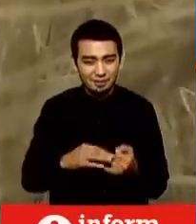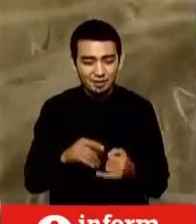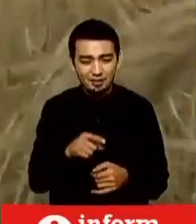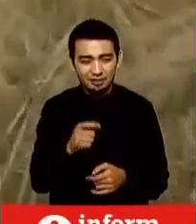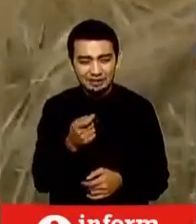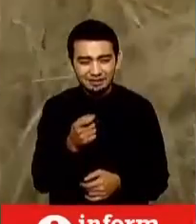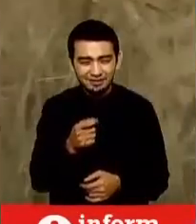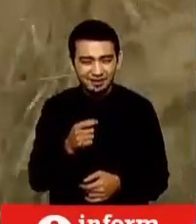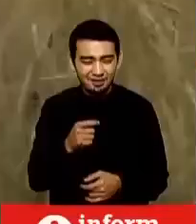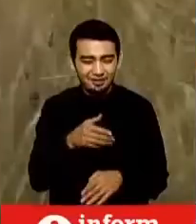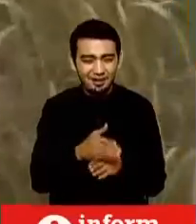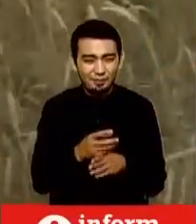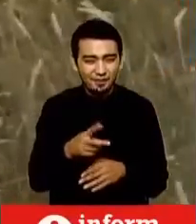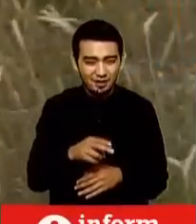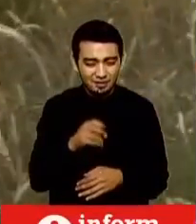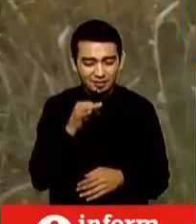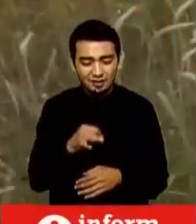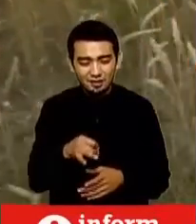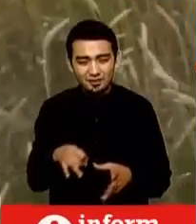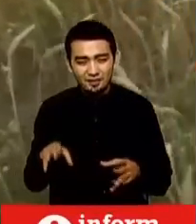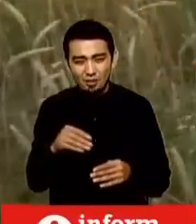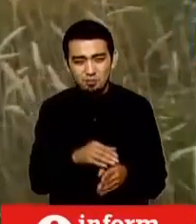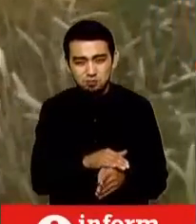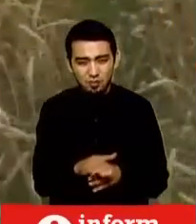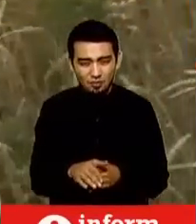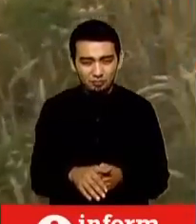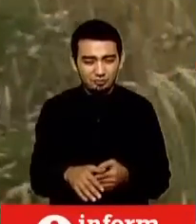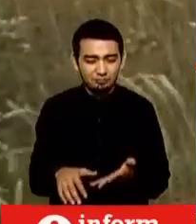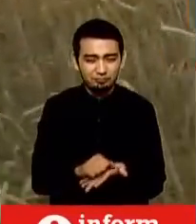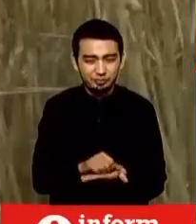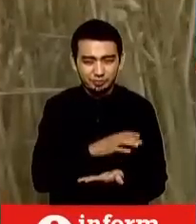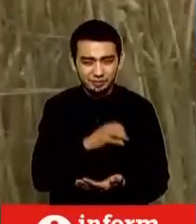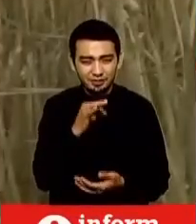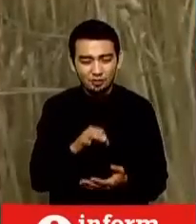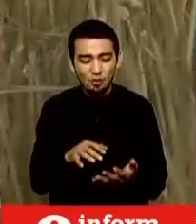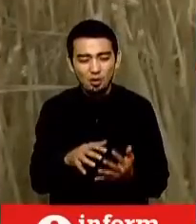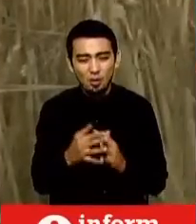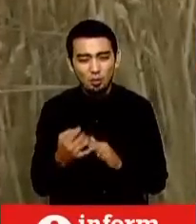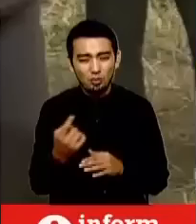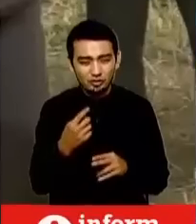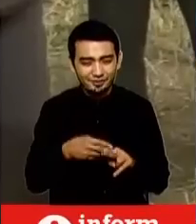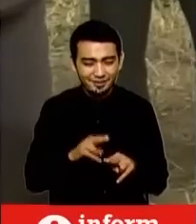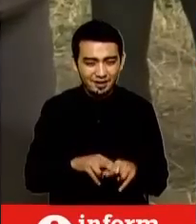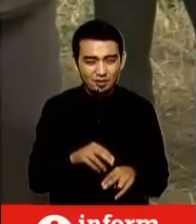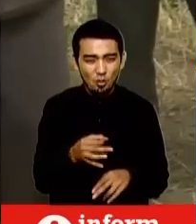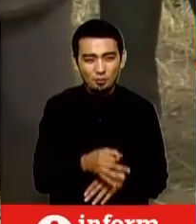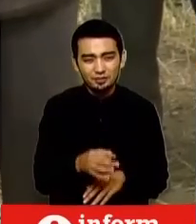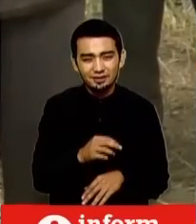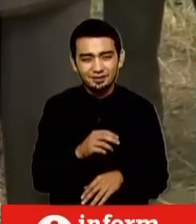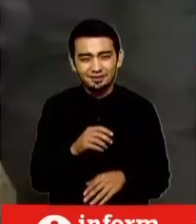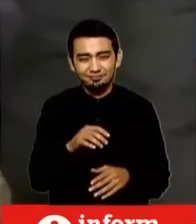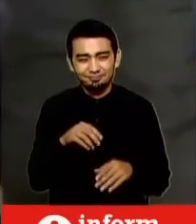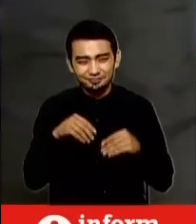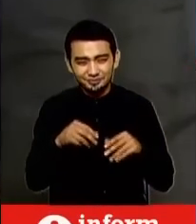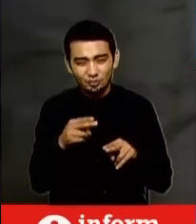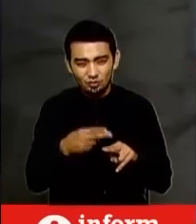Ал 23 мың гектар алқаптағы егін толығымен жойылды. Облыс диқандары ауыл шаруашылығына тағайындалған жаңа министрден көп